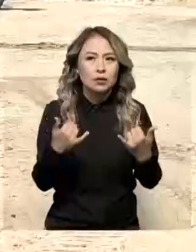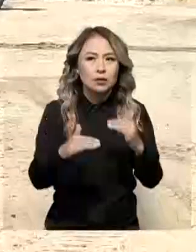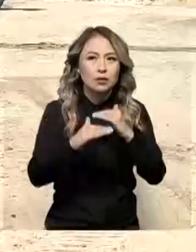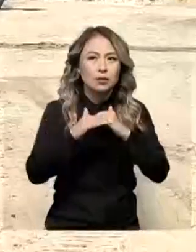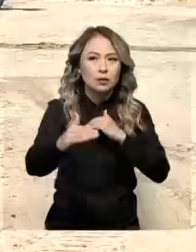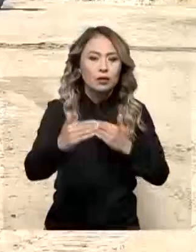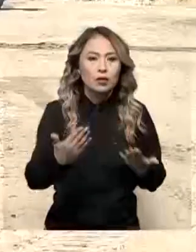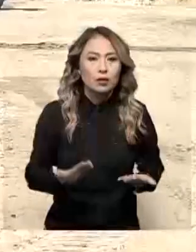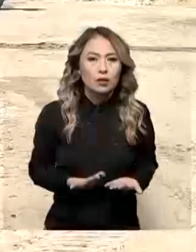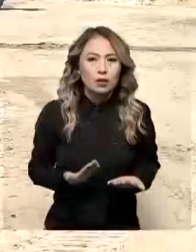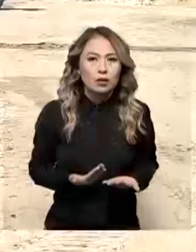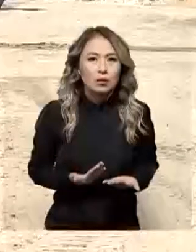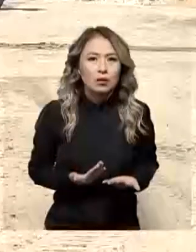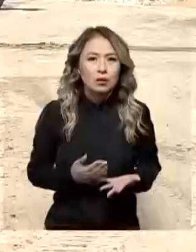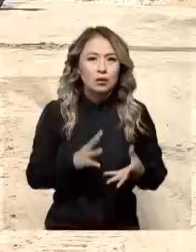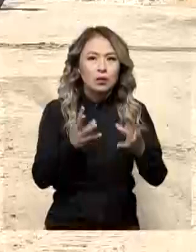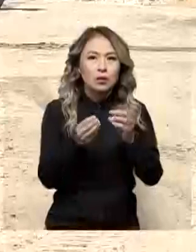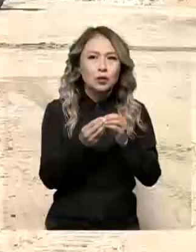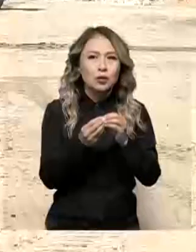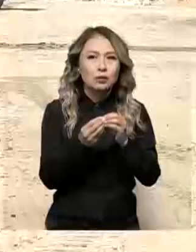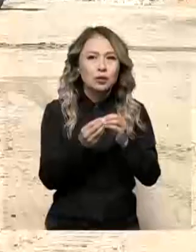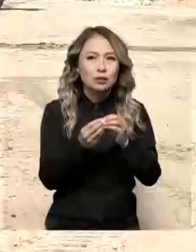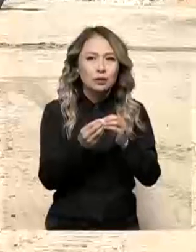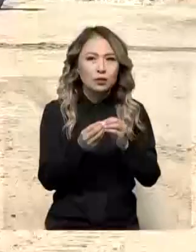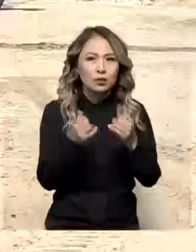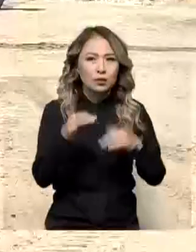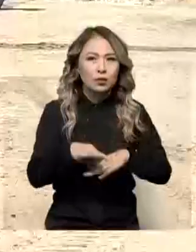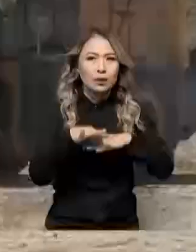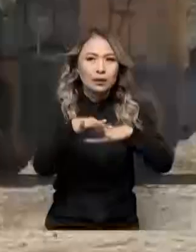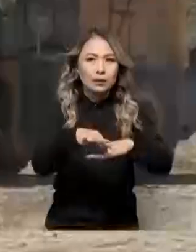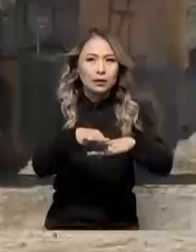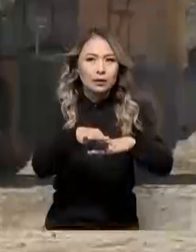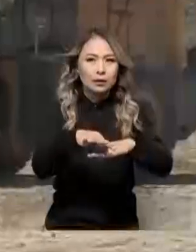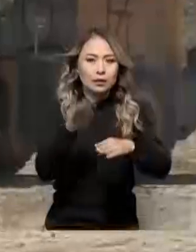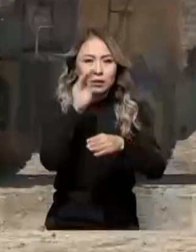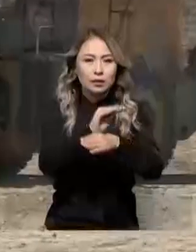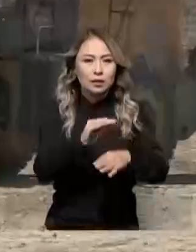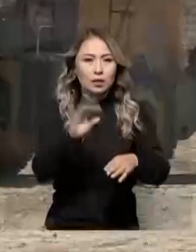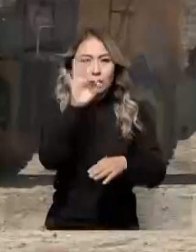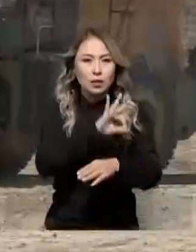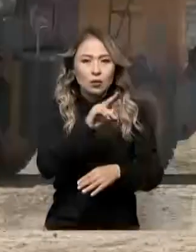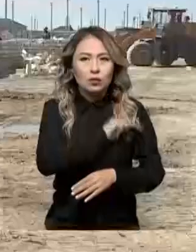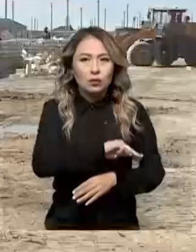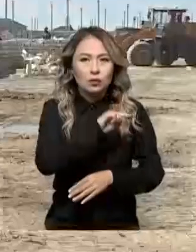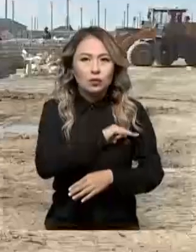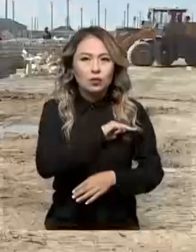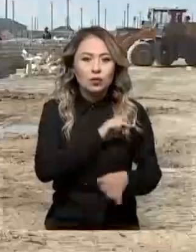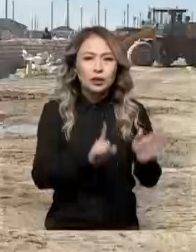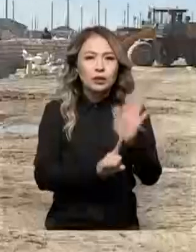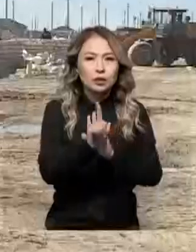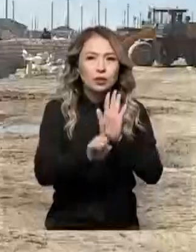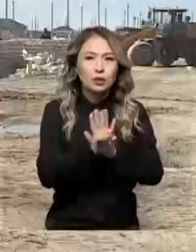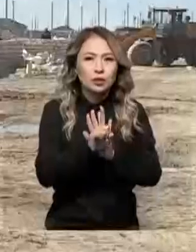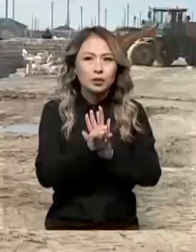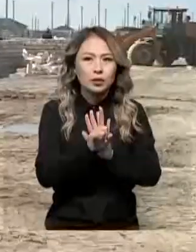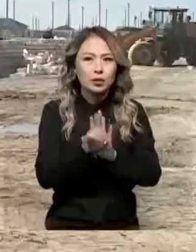жергілікті бюджеттен қаржыландыру жоспарлануда. Қазіргі күні 80 үйдің 20-сының іргетасы құю жұмыстары аяқталды, 11 үйде